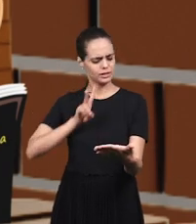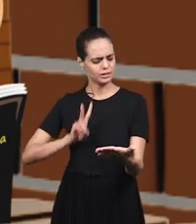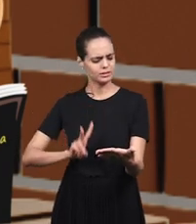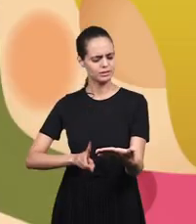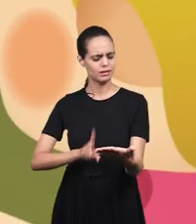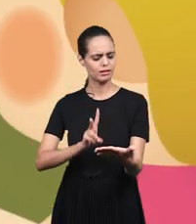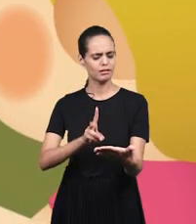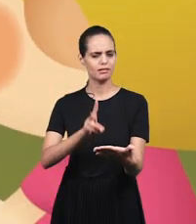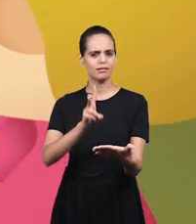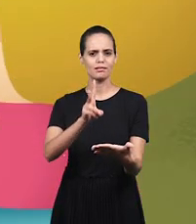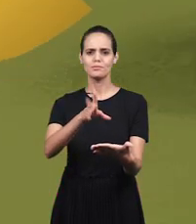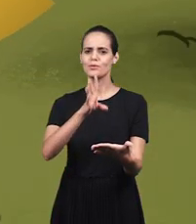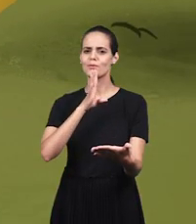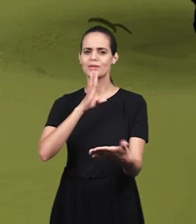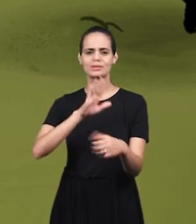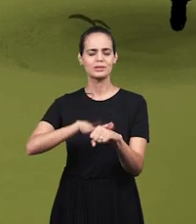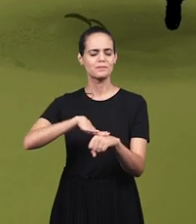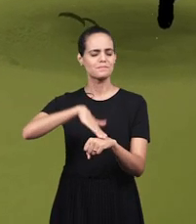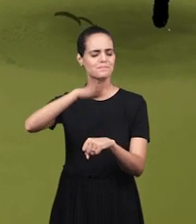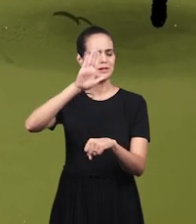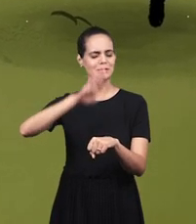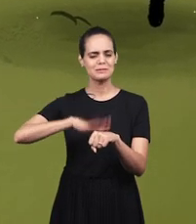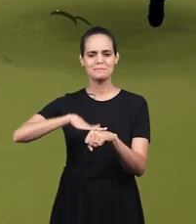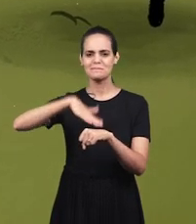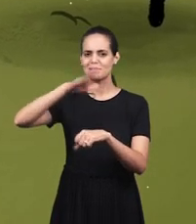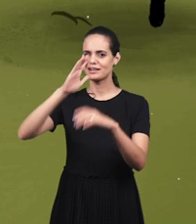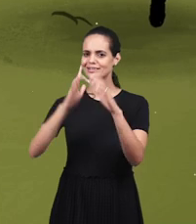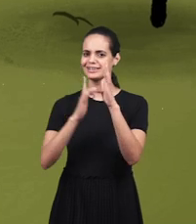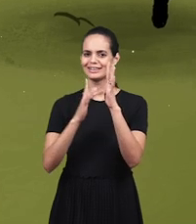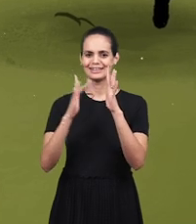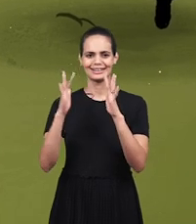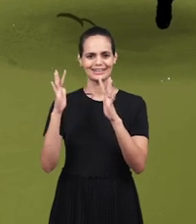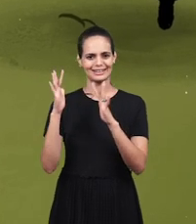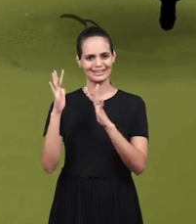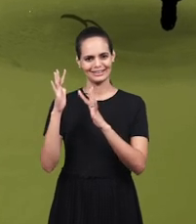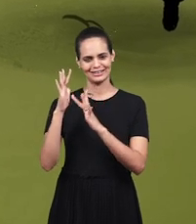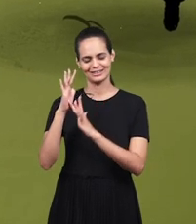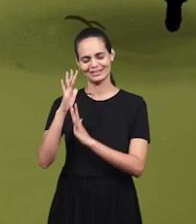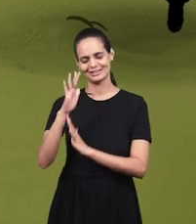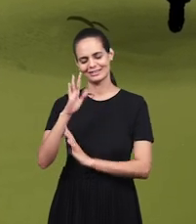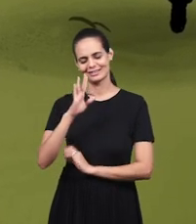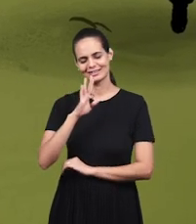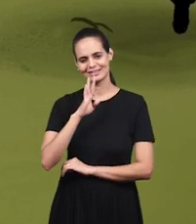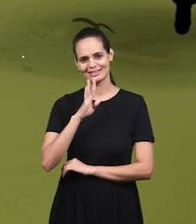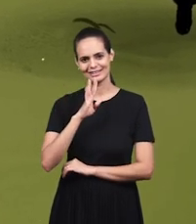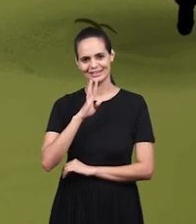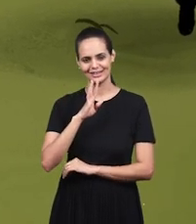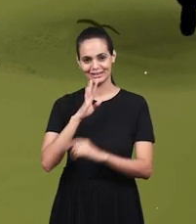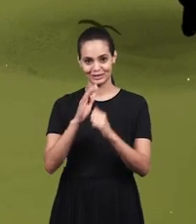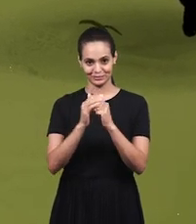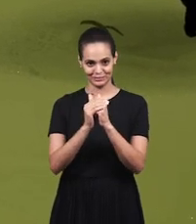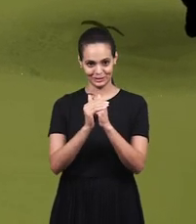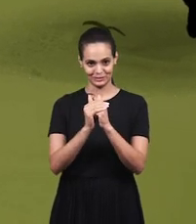мою, чтобы больше и больше познавать Иисуса.